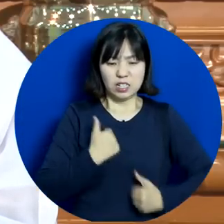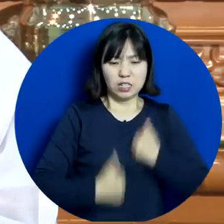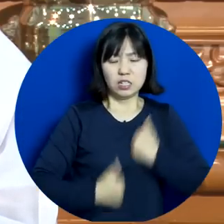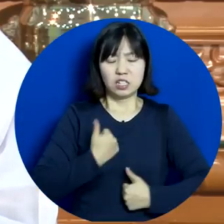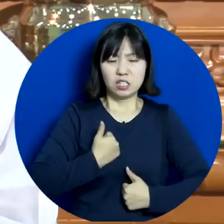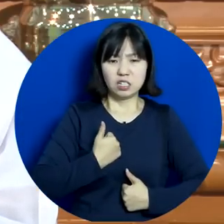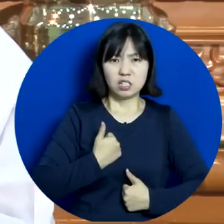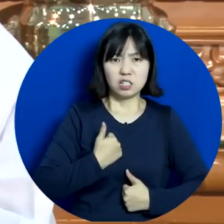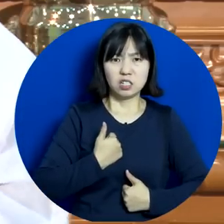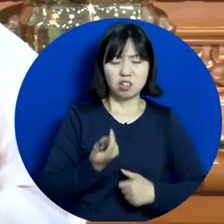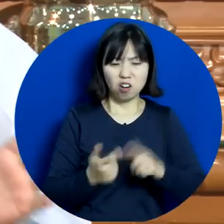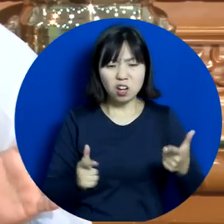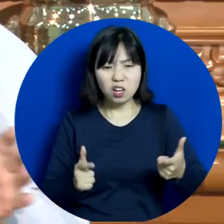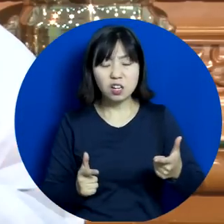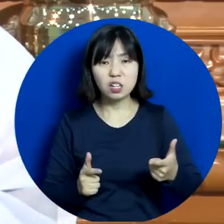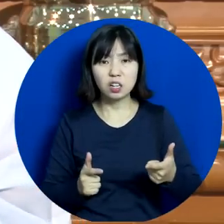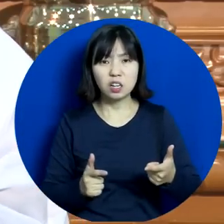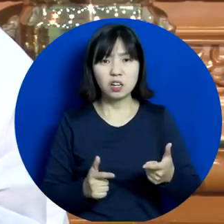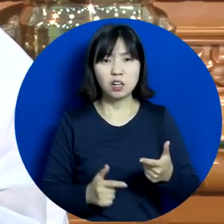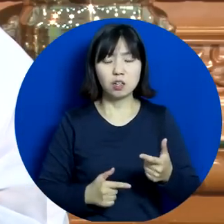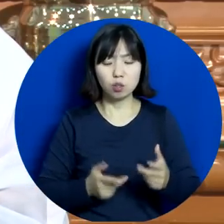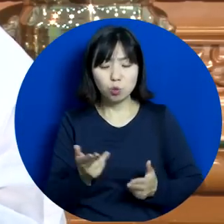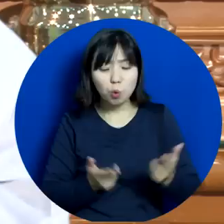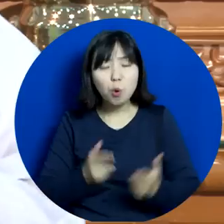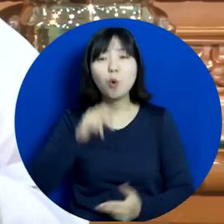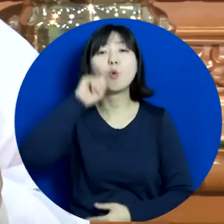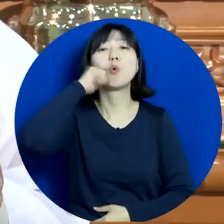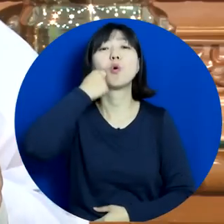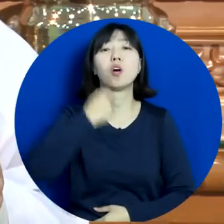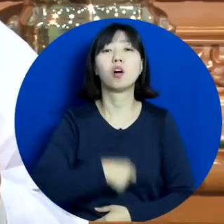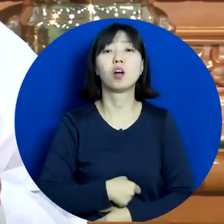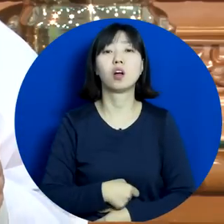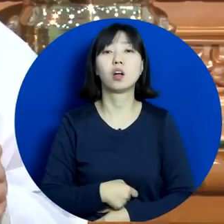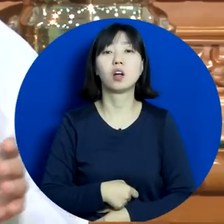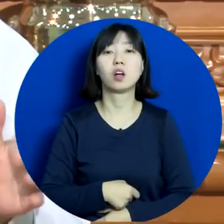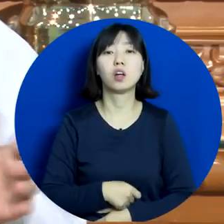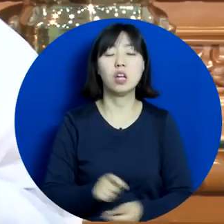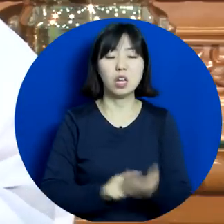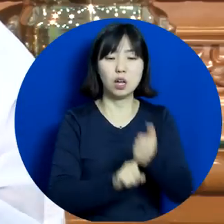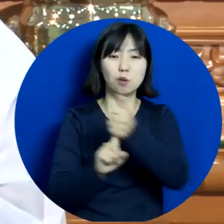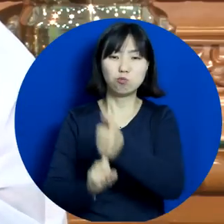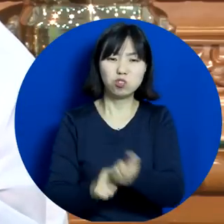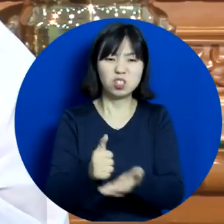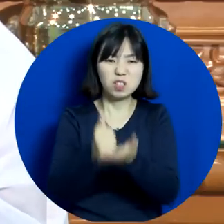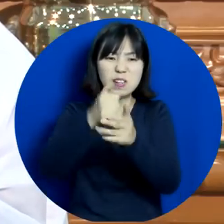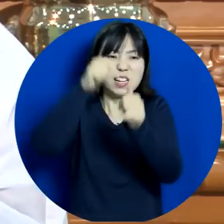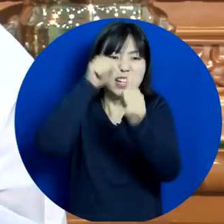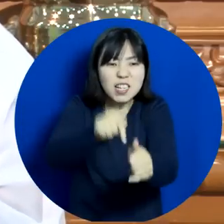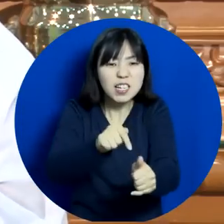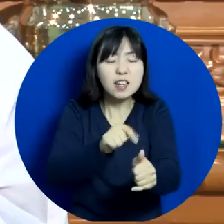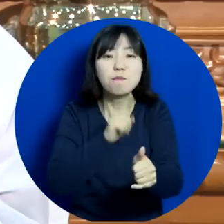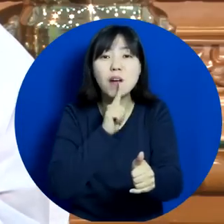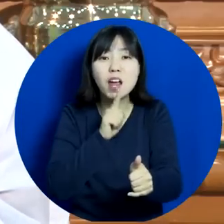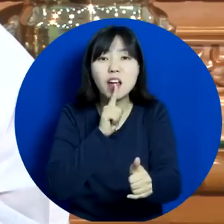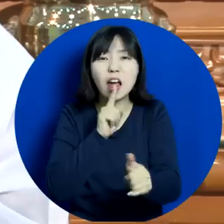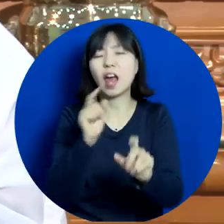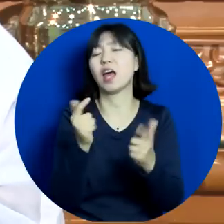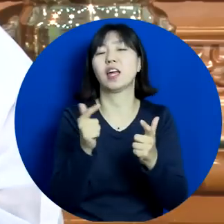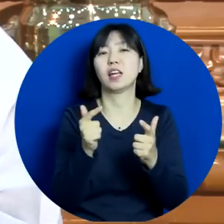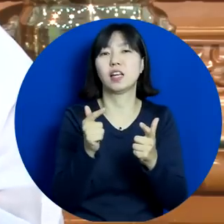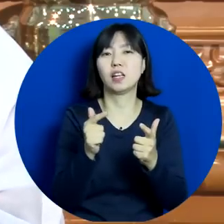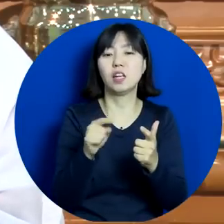못하고 내지 마라가 아니라 성인이 감정이 당장 되라는 게 아니라